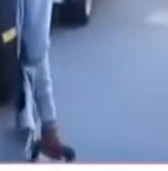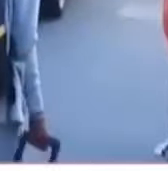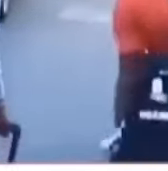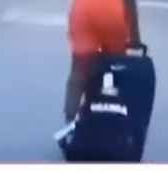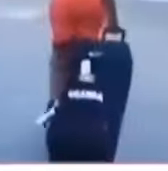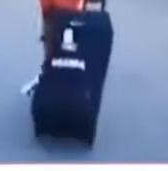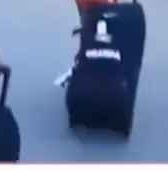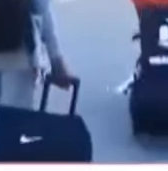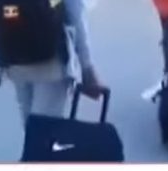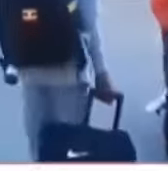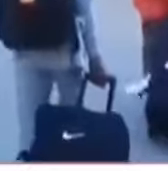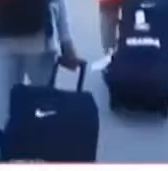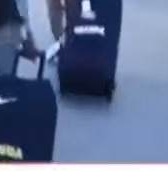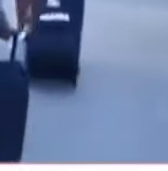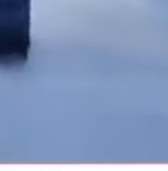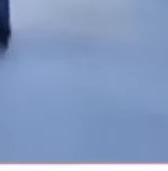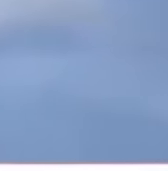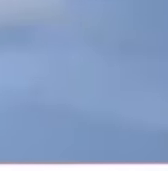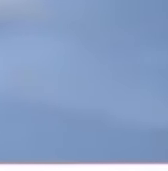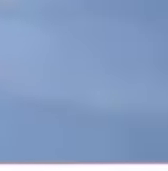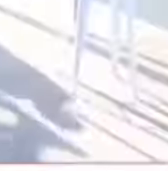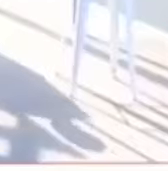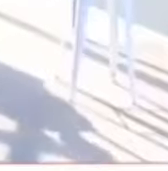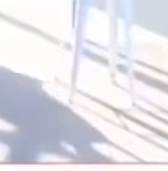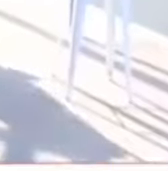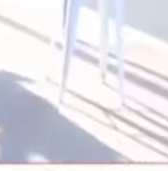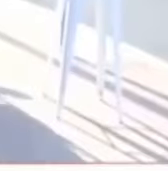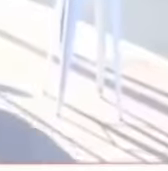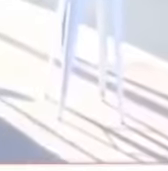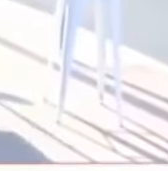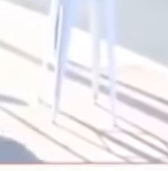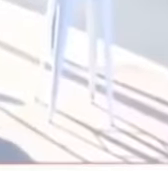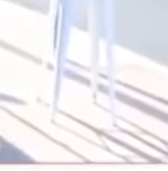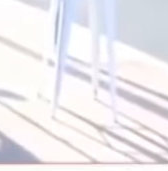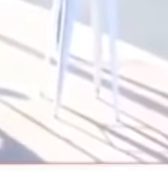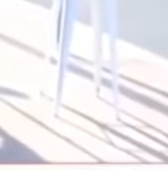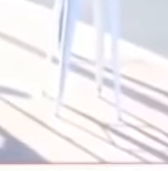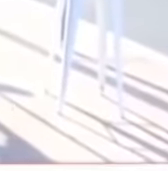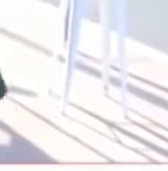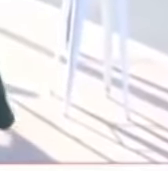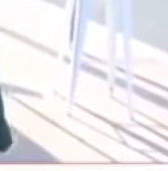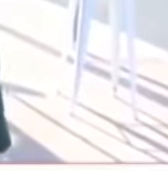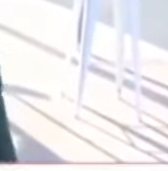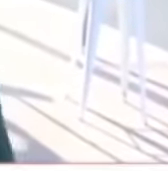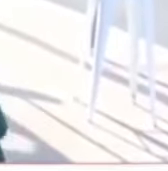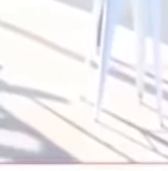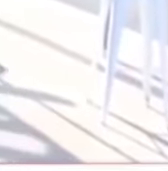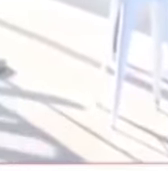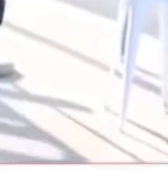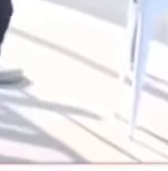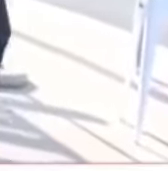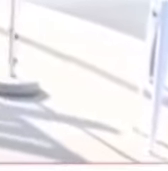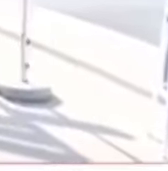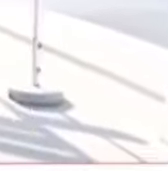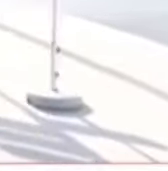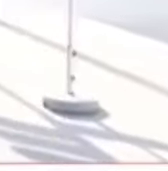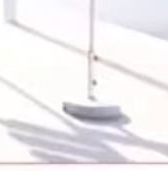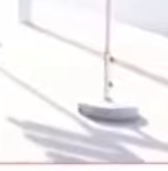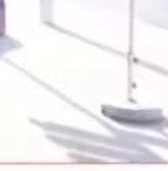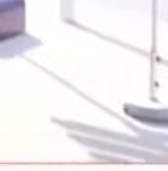emidaali mu mizannyo gy'Olympics egisembyeyo egyali mu kibuga Tokyo ekya Japan mu 2021 batuuse mu